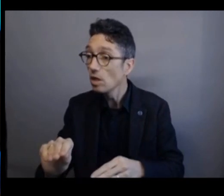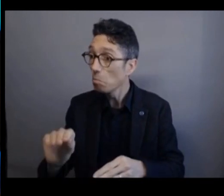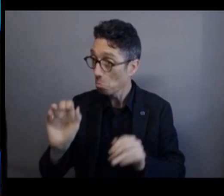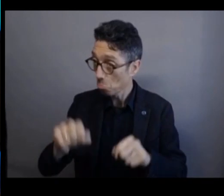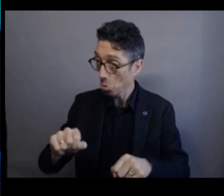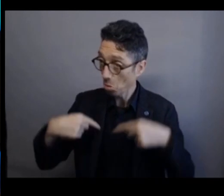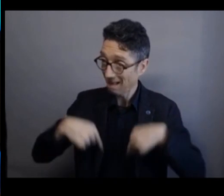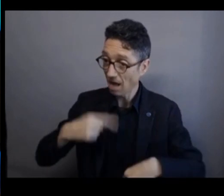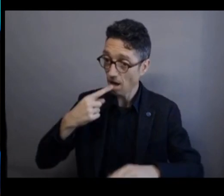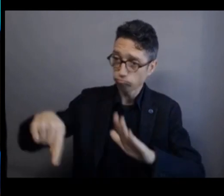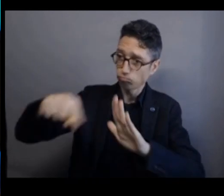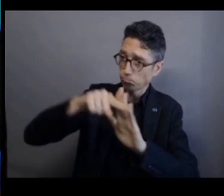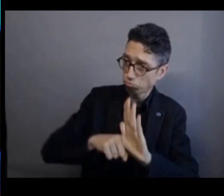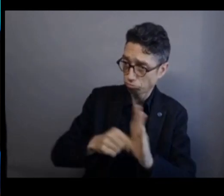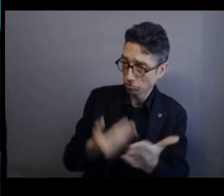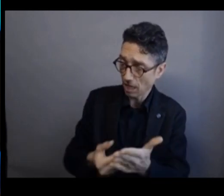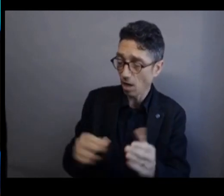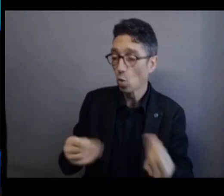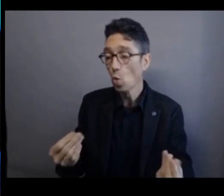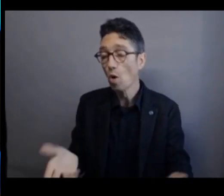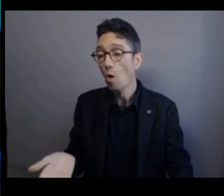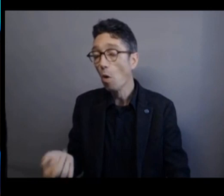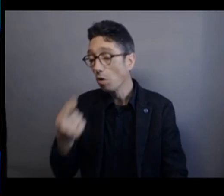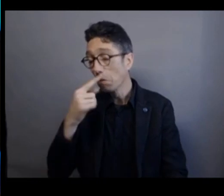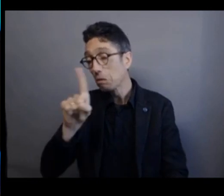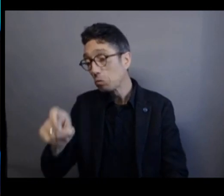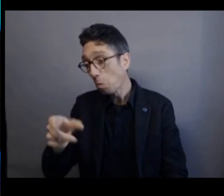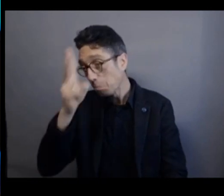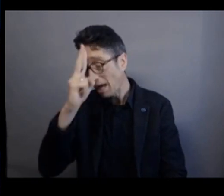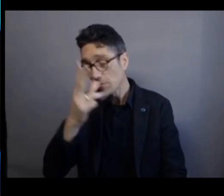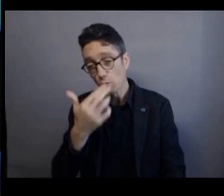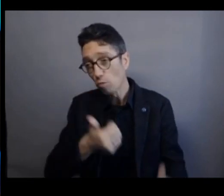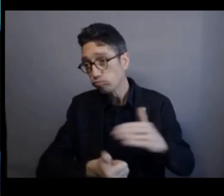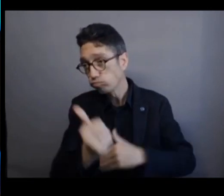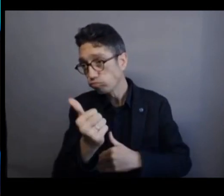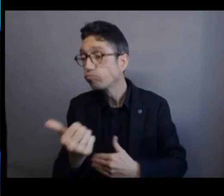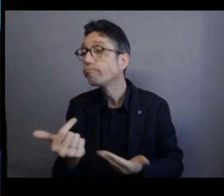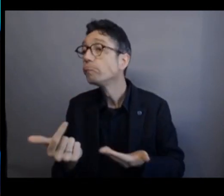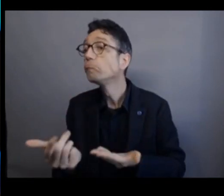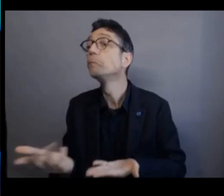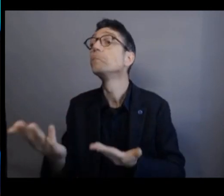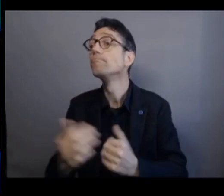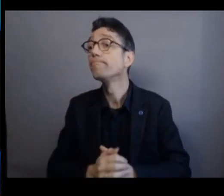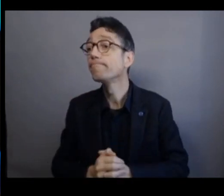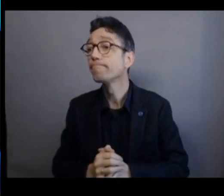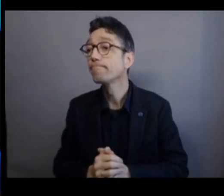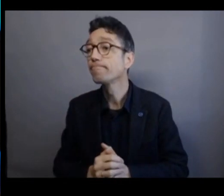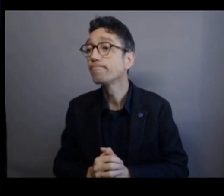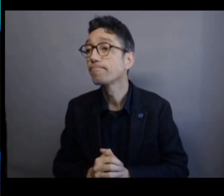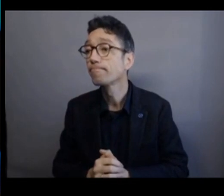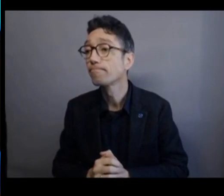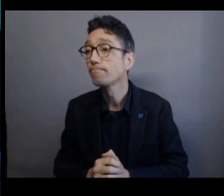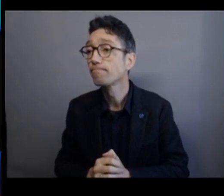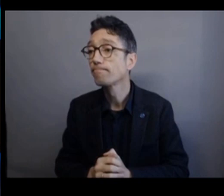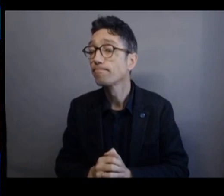quelque chose qui colle vraiment aux préoccupations de chaque entreprise? Alors,